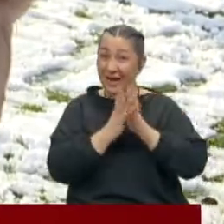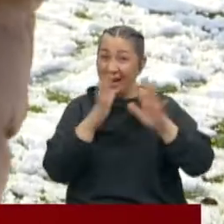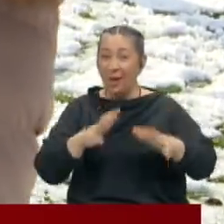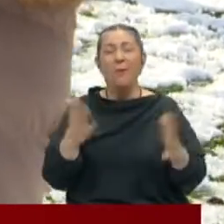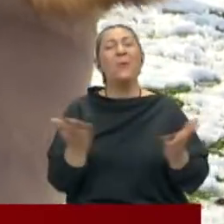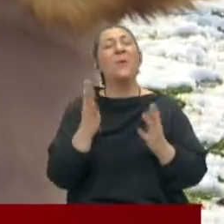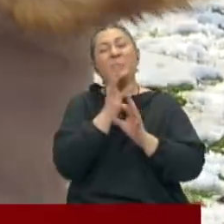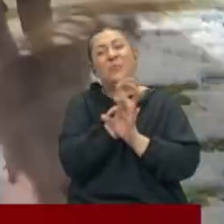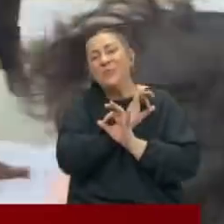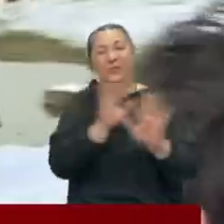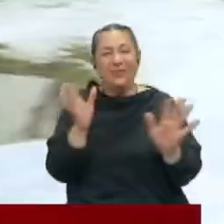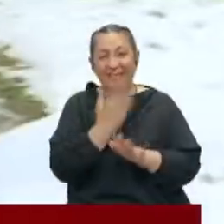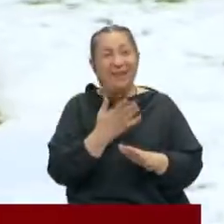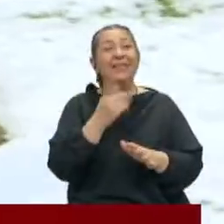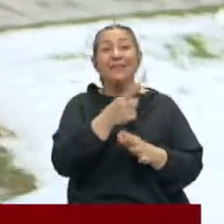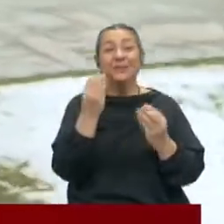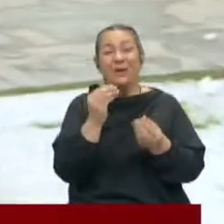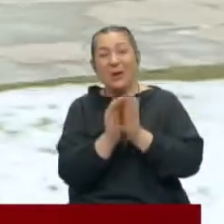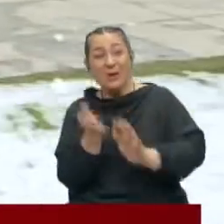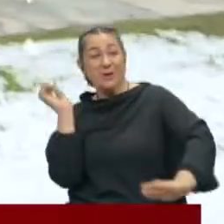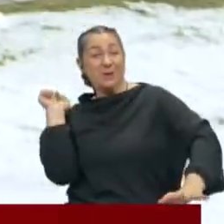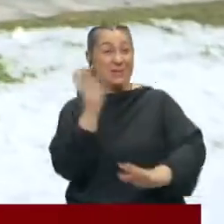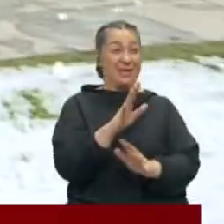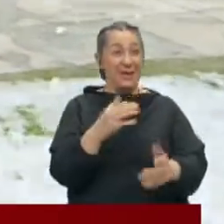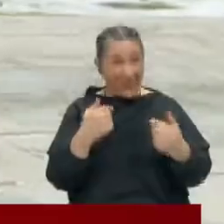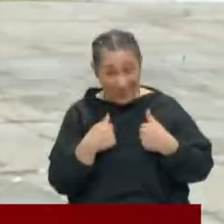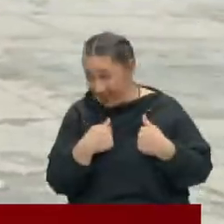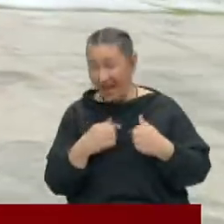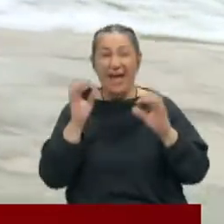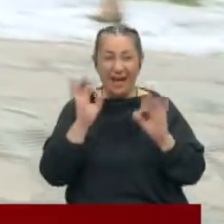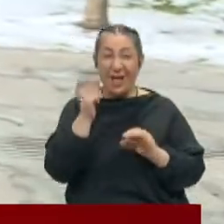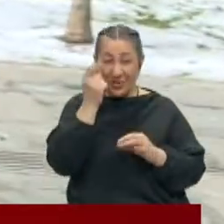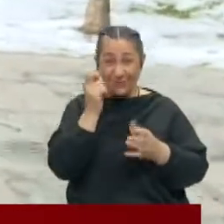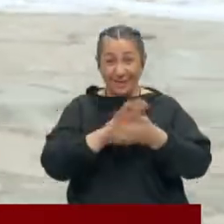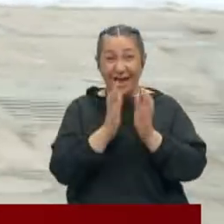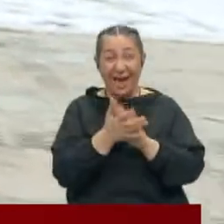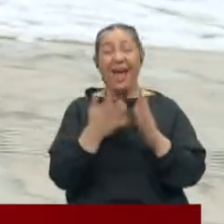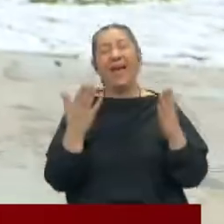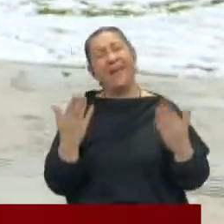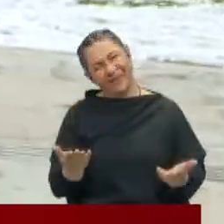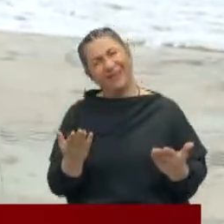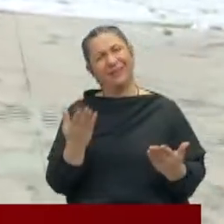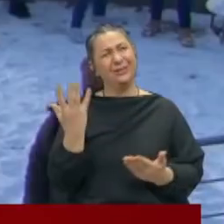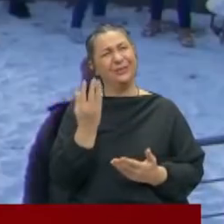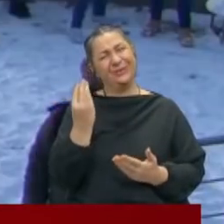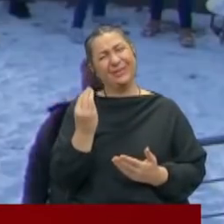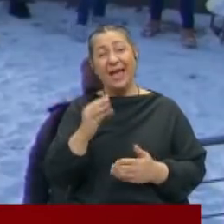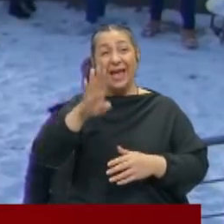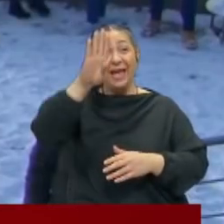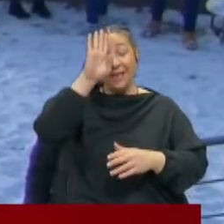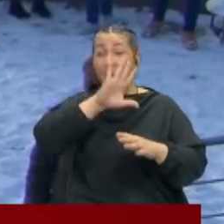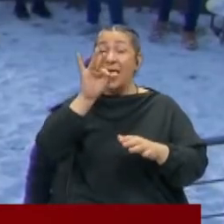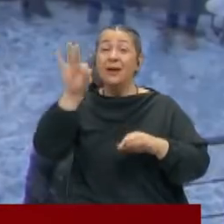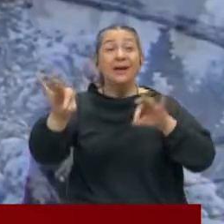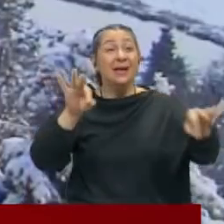yağınca? Bayağı sevindim sabah. Siz güzel atıyorsunuz. Evet, özlemiş misiniz kar? Evet, çok güzel. İstanbul'un